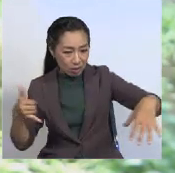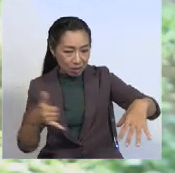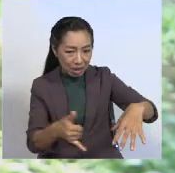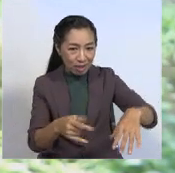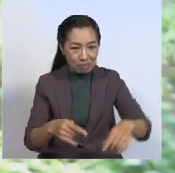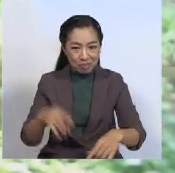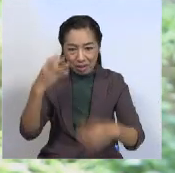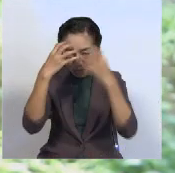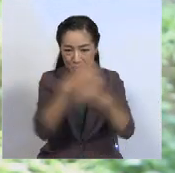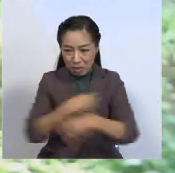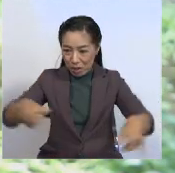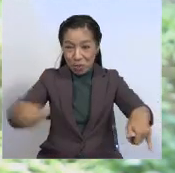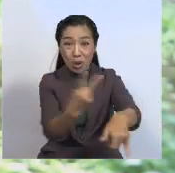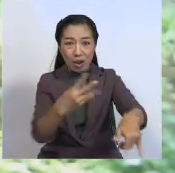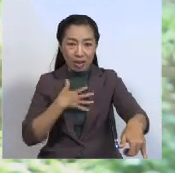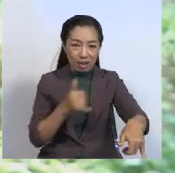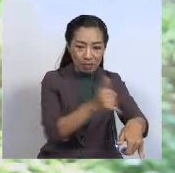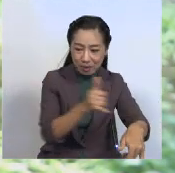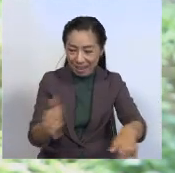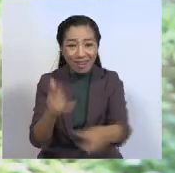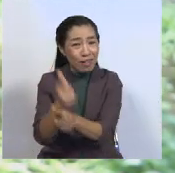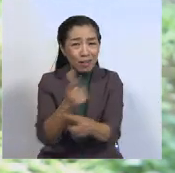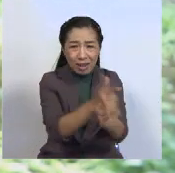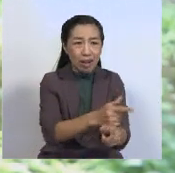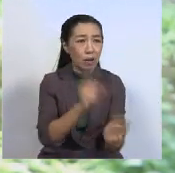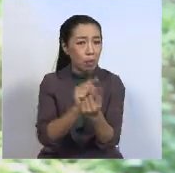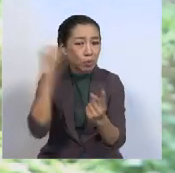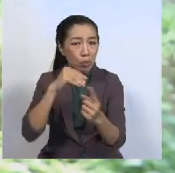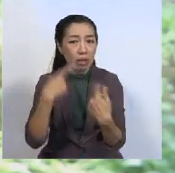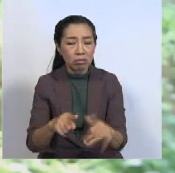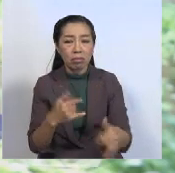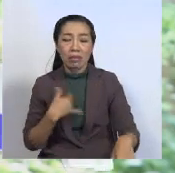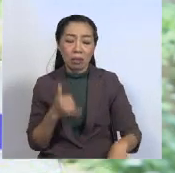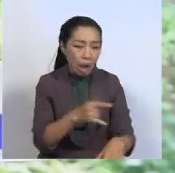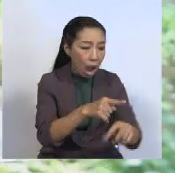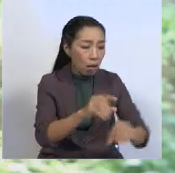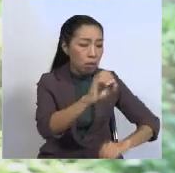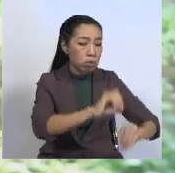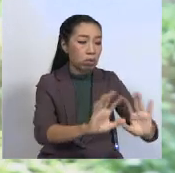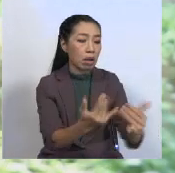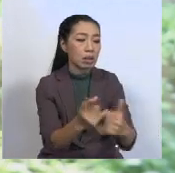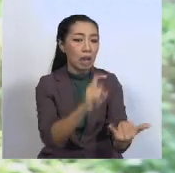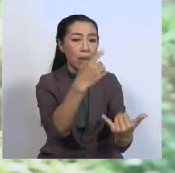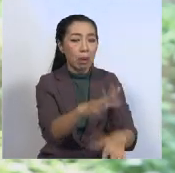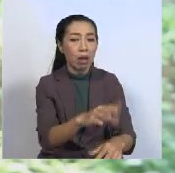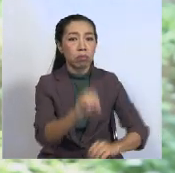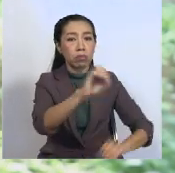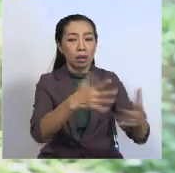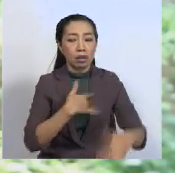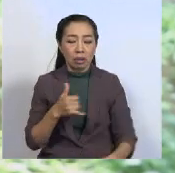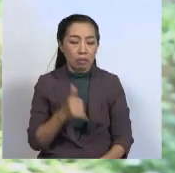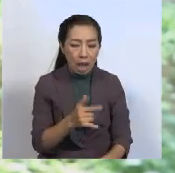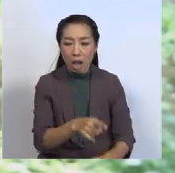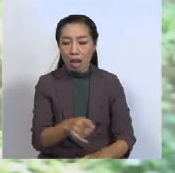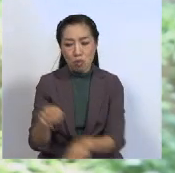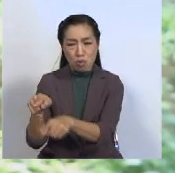ไปซึ่งในสิ่งที่เกิดขึ้นอะตอนนี้ถามว่าคนเลี้ยงทุกคนนักวิจัยที่อยู่ใกล้ชิด